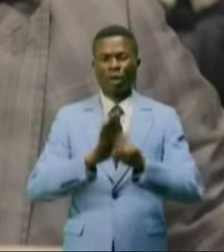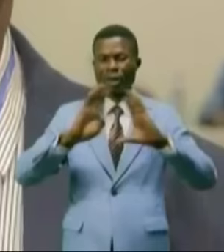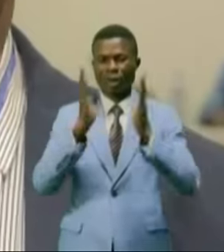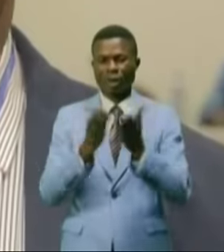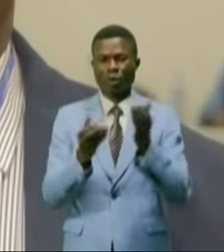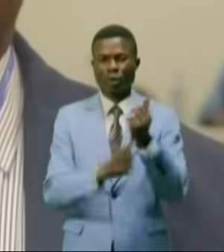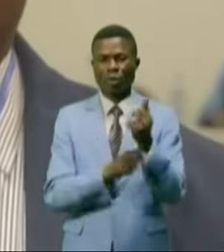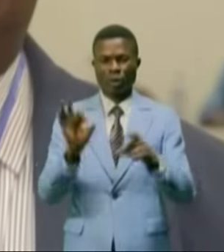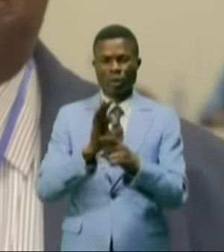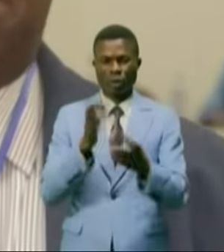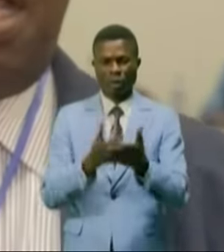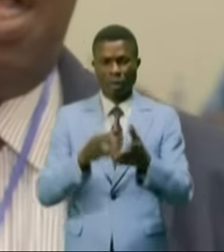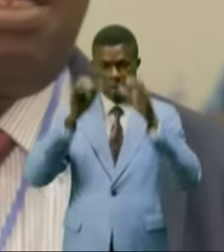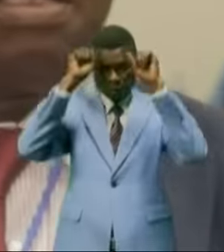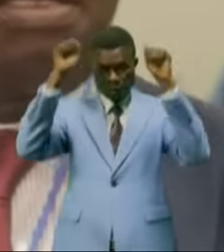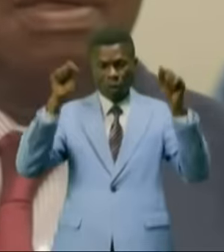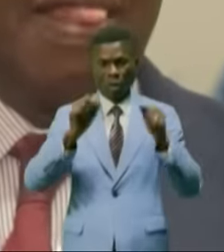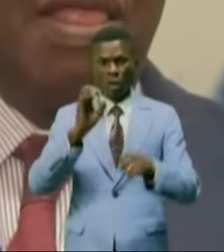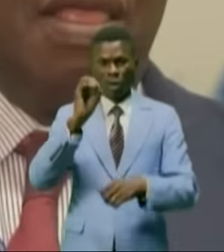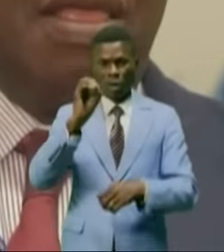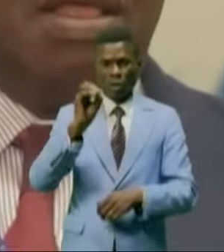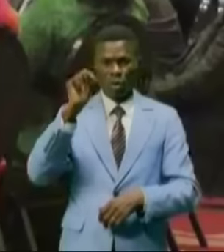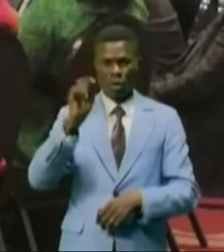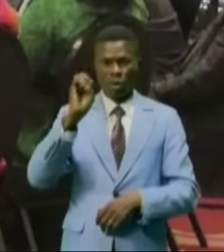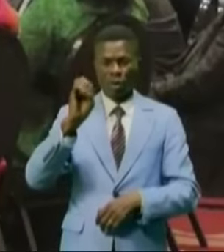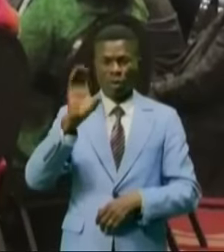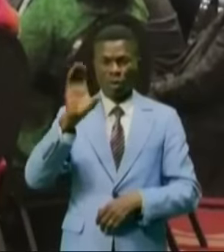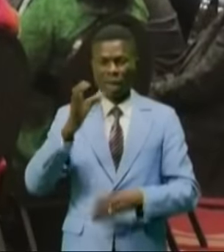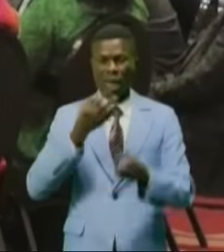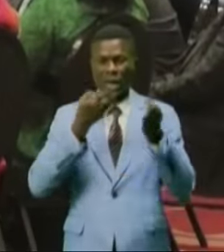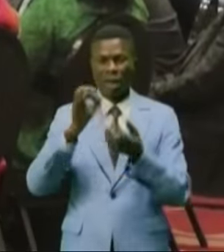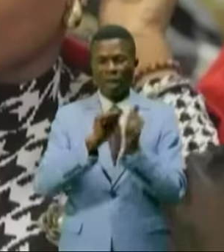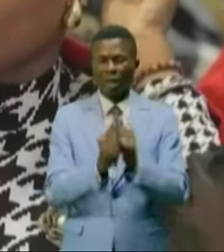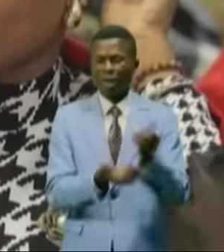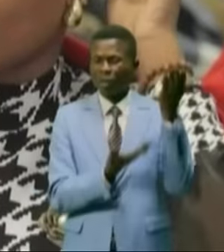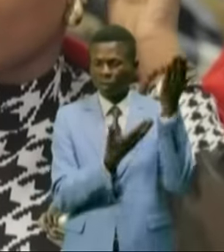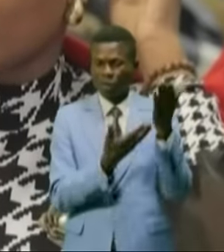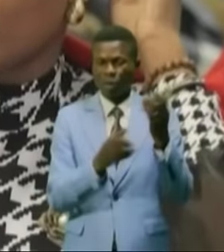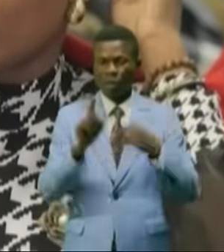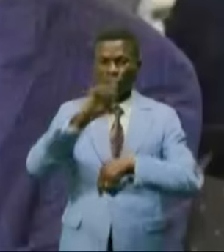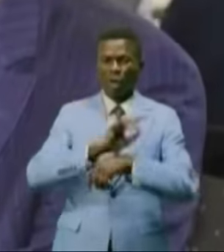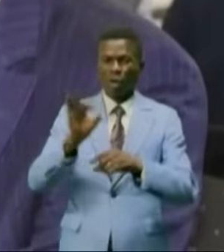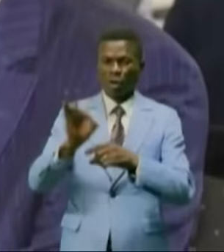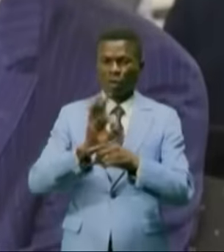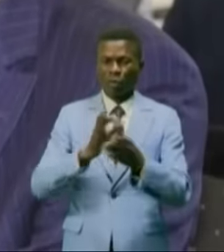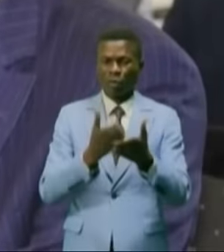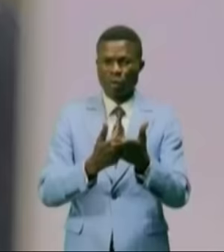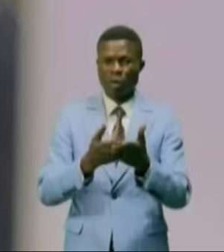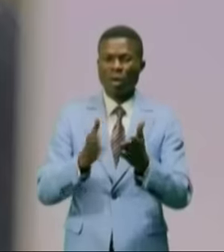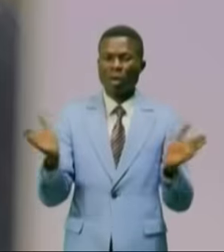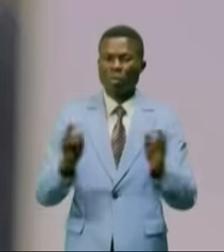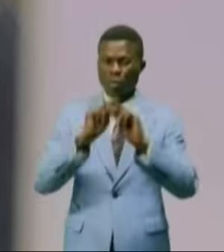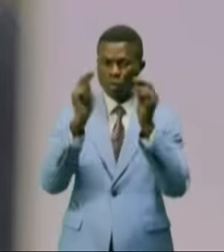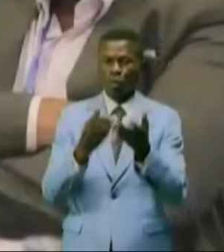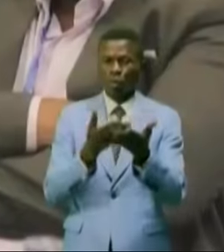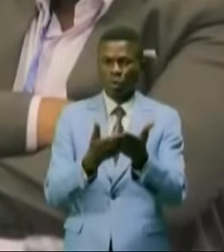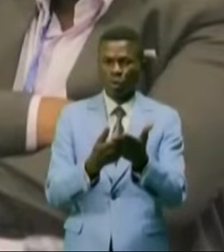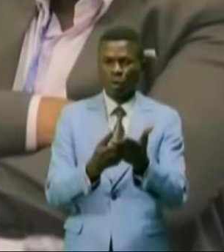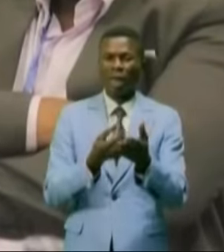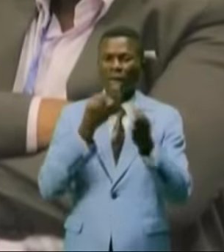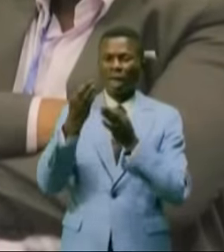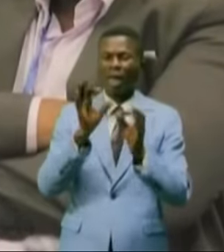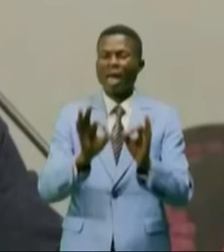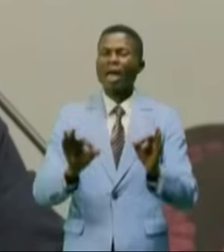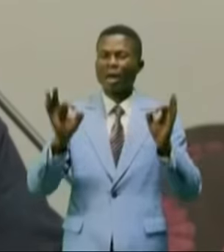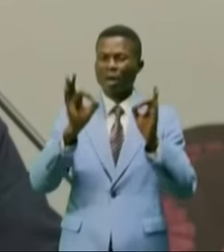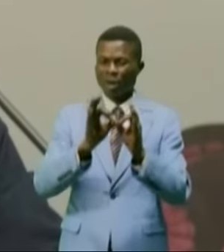participants. Le président de l'ONEC évoque ici l'importance de ce genre de formation pour la corporation et souligne la